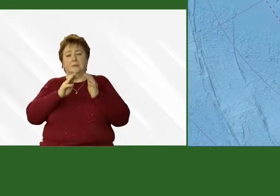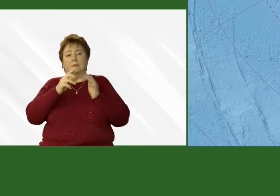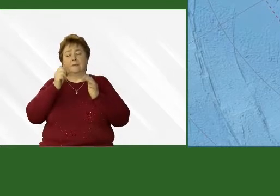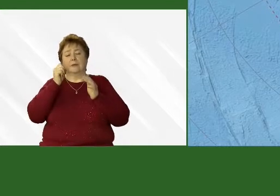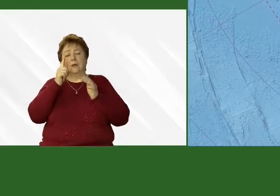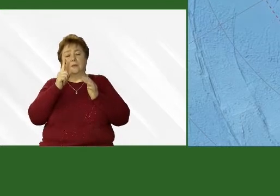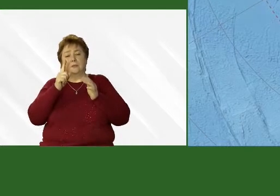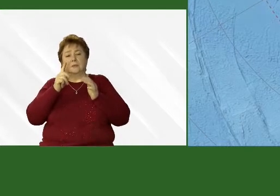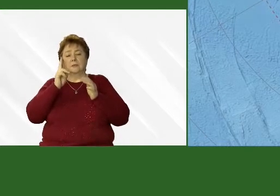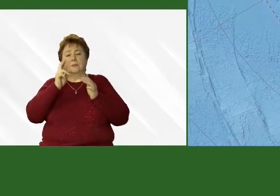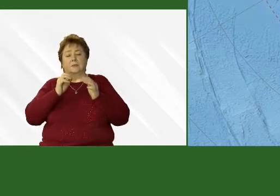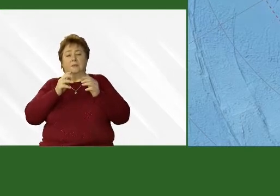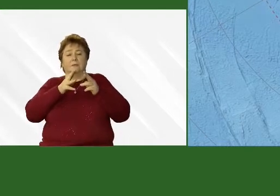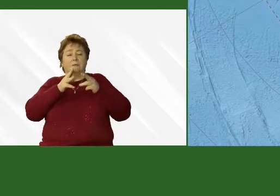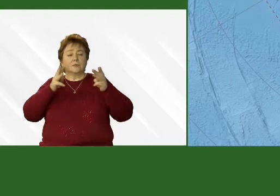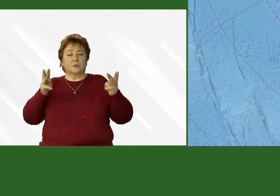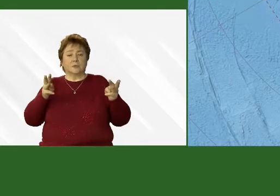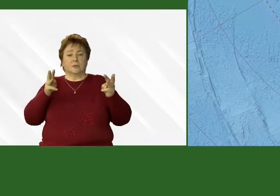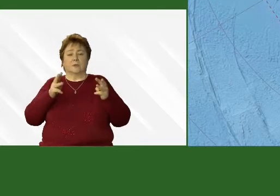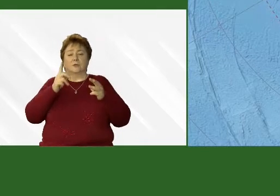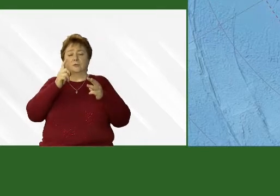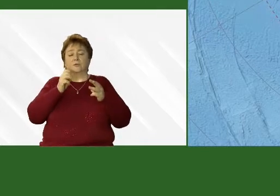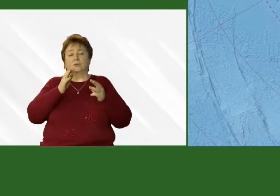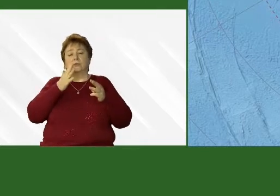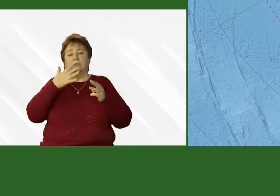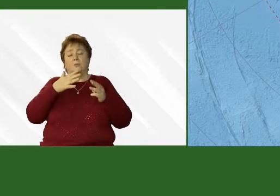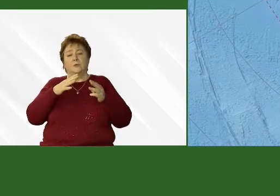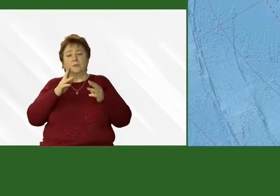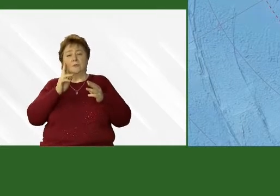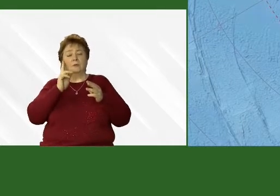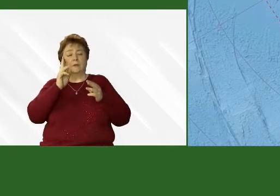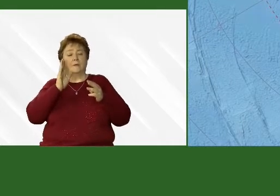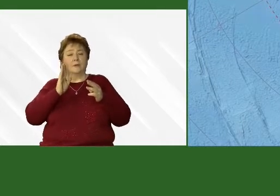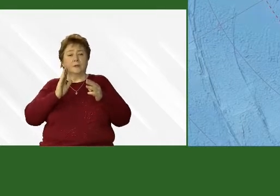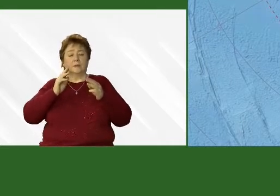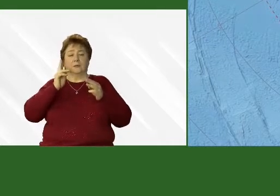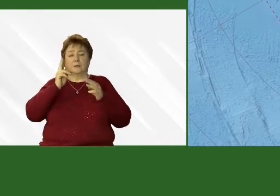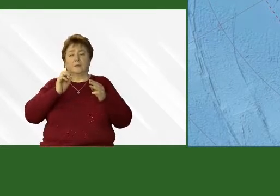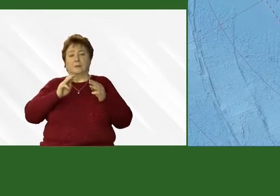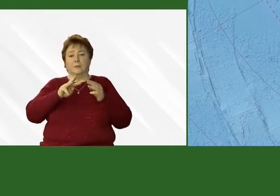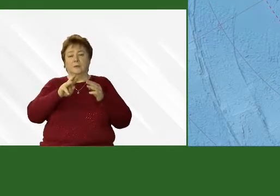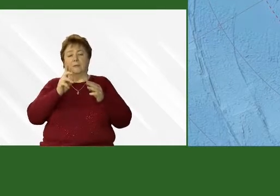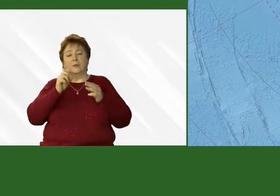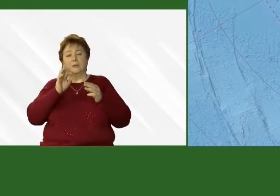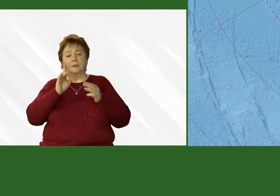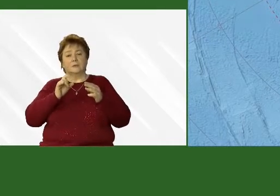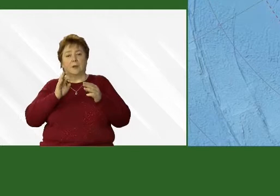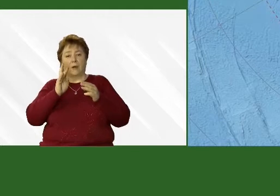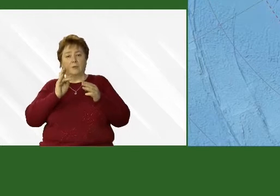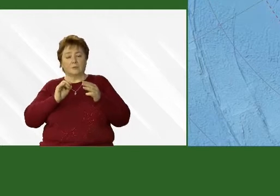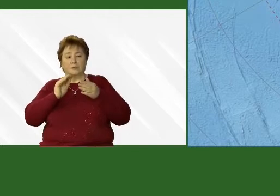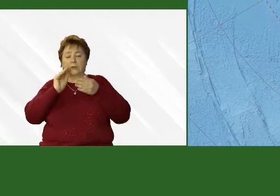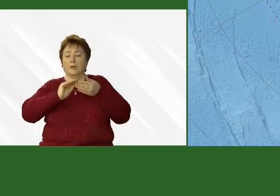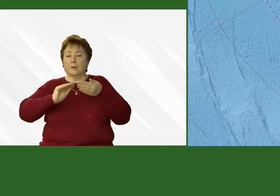11 километров в ширину. Его площадь 156 квадратных километров. Беллинсгаузен описал